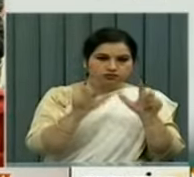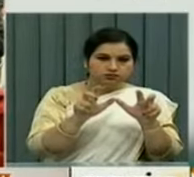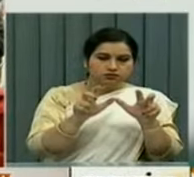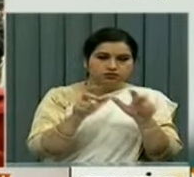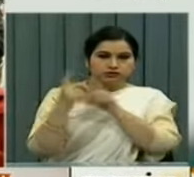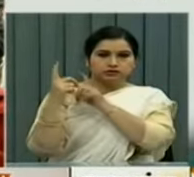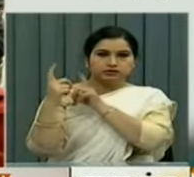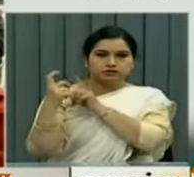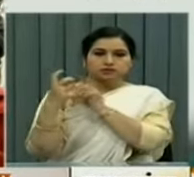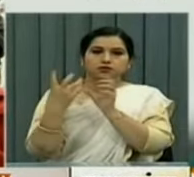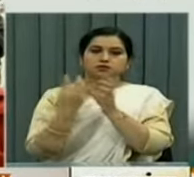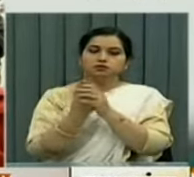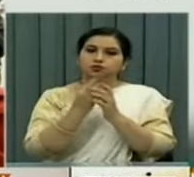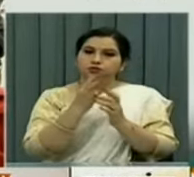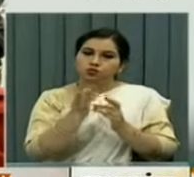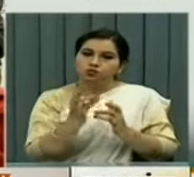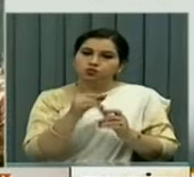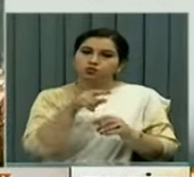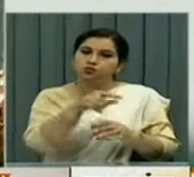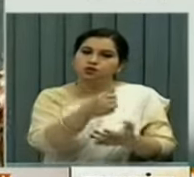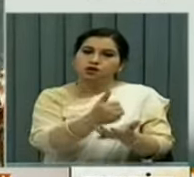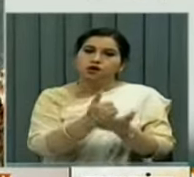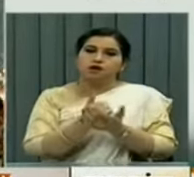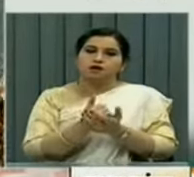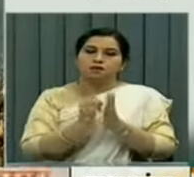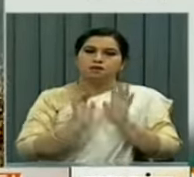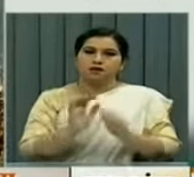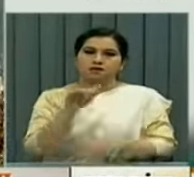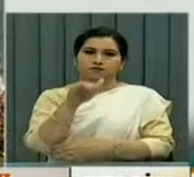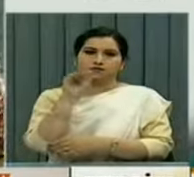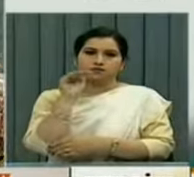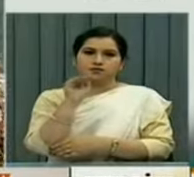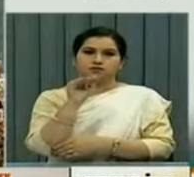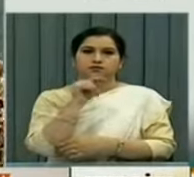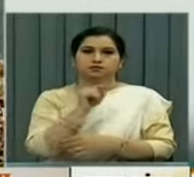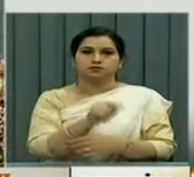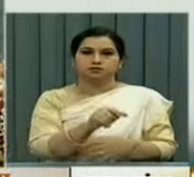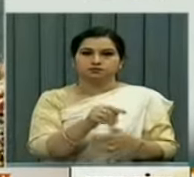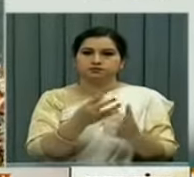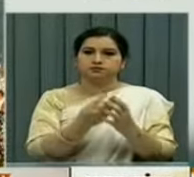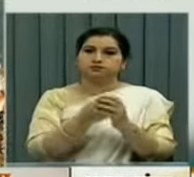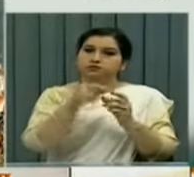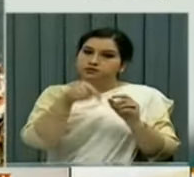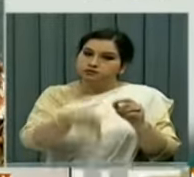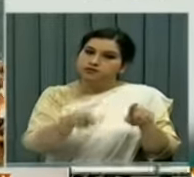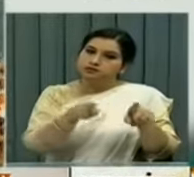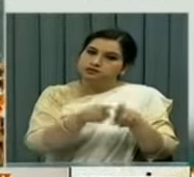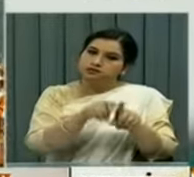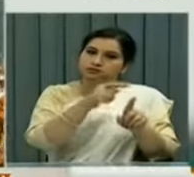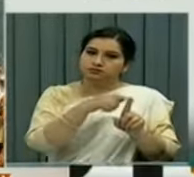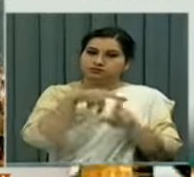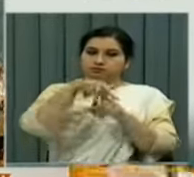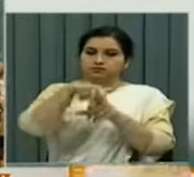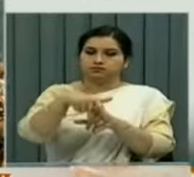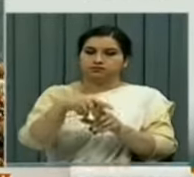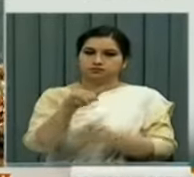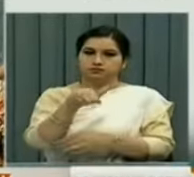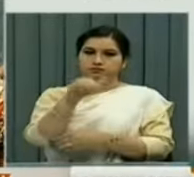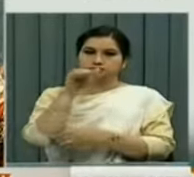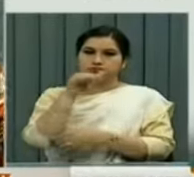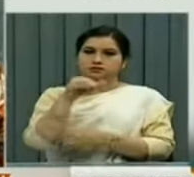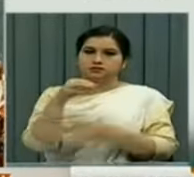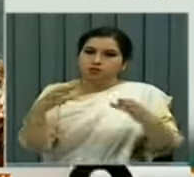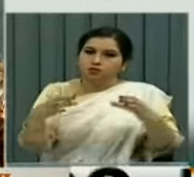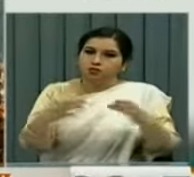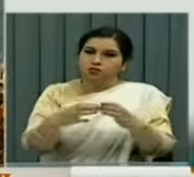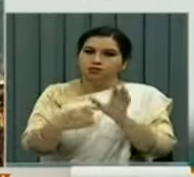में काफी, कभी रेगिस्तान में देखिए ऊंट को, फिर आपको पता चलेगा कि ऊंट की अहमियत क्या है। पहले आर्टिलरी में भी एक